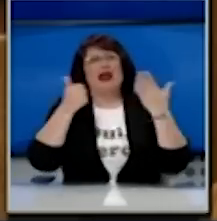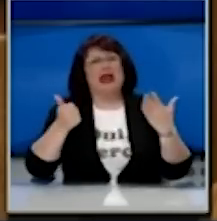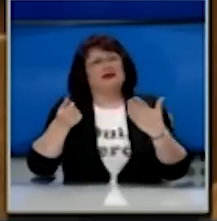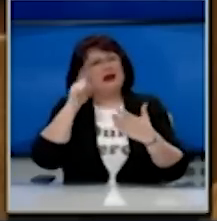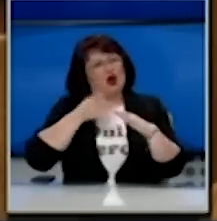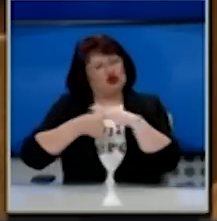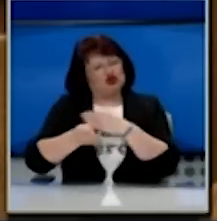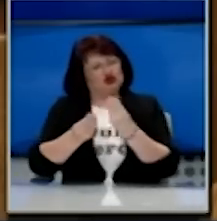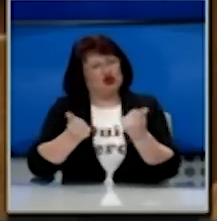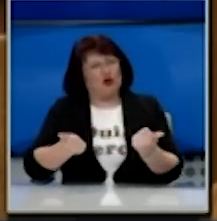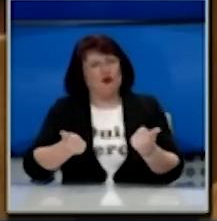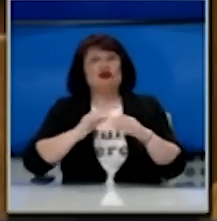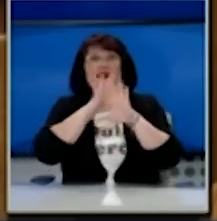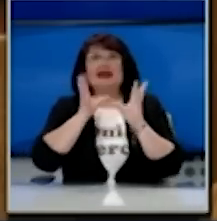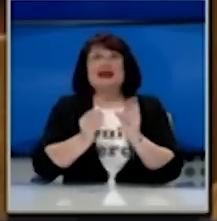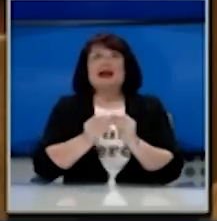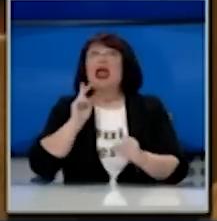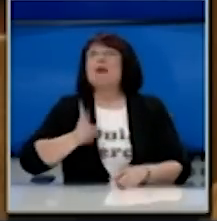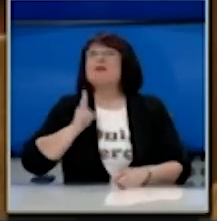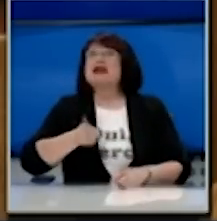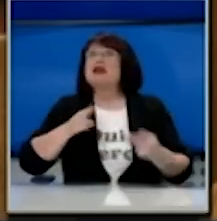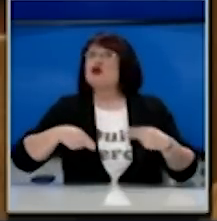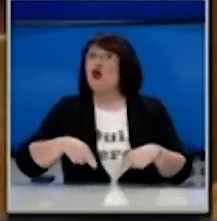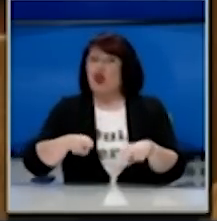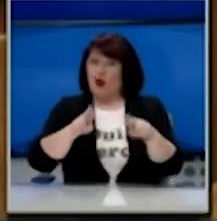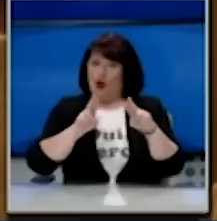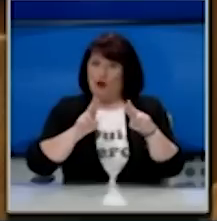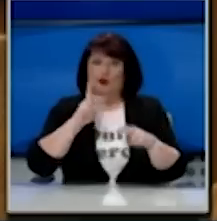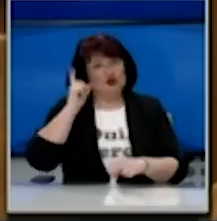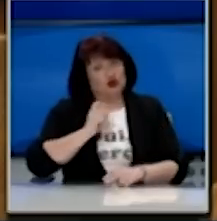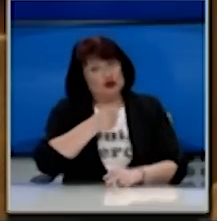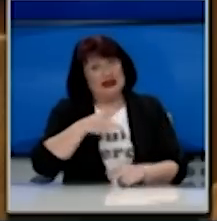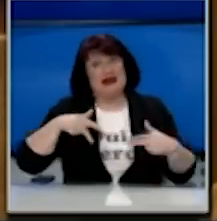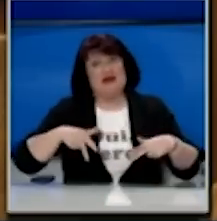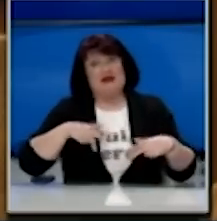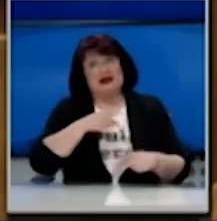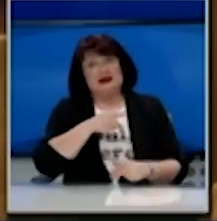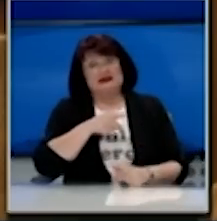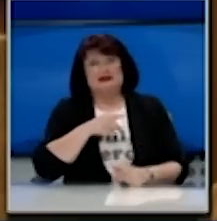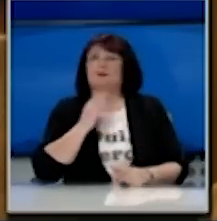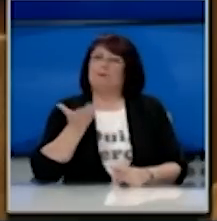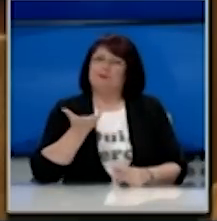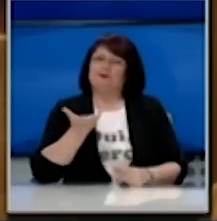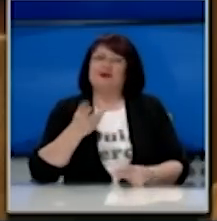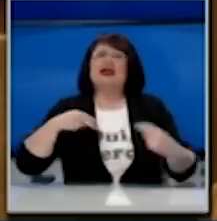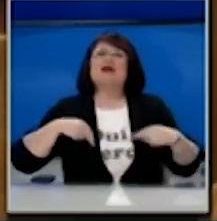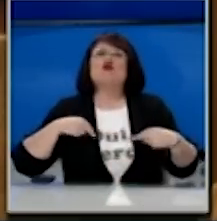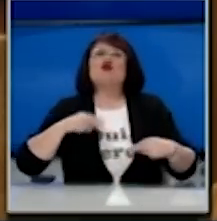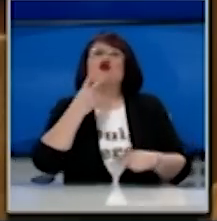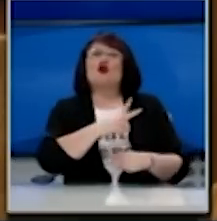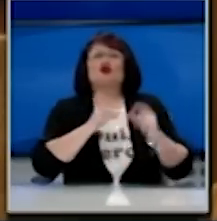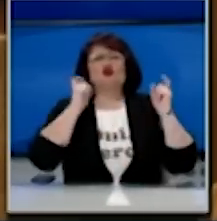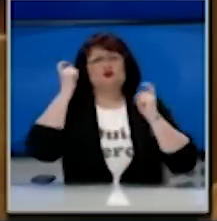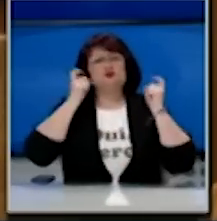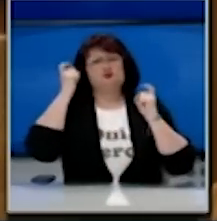Ανοίγετε, θεωρούμε, συνολικά επικίνδυνους δρόμους και το ξέρετε αυτό. Και επειδή ο Υπουργός σας απόρρισε για